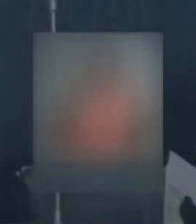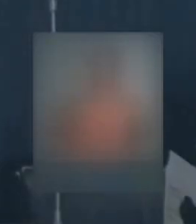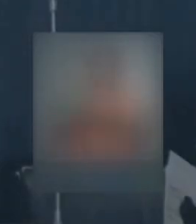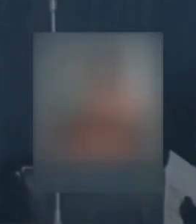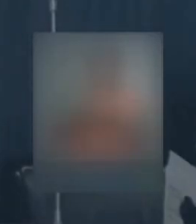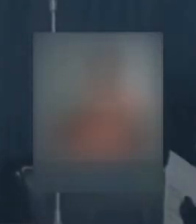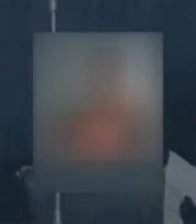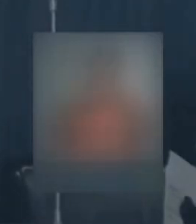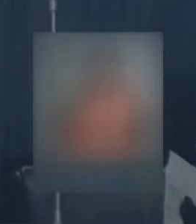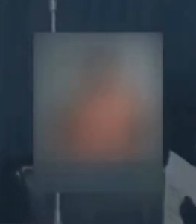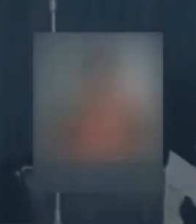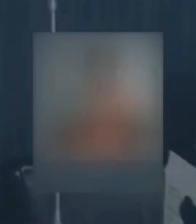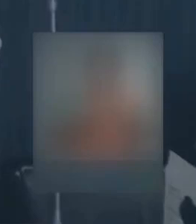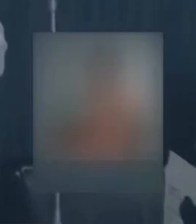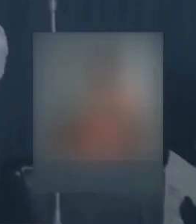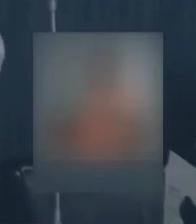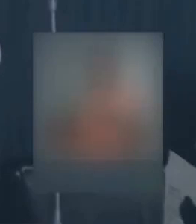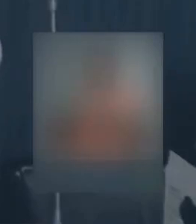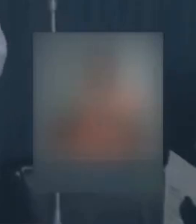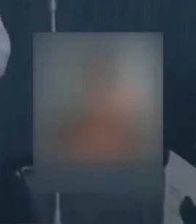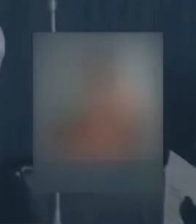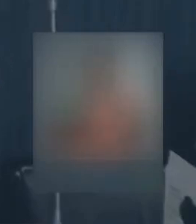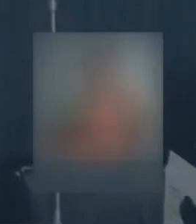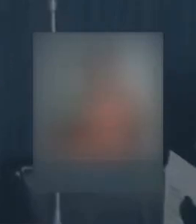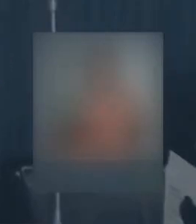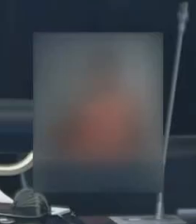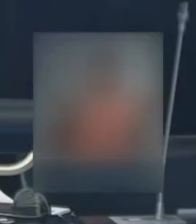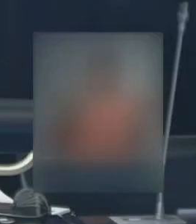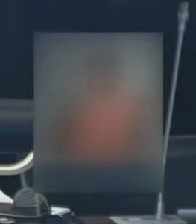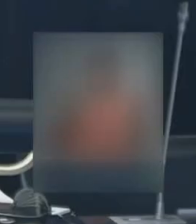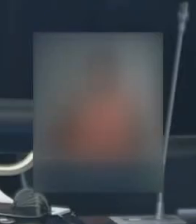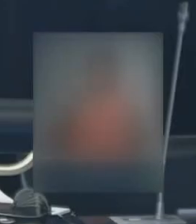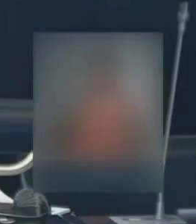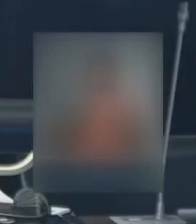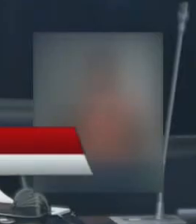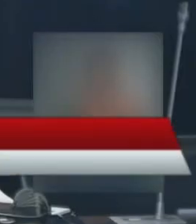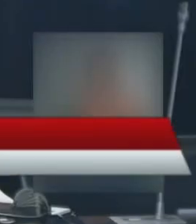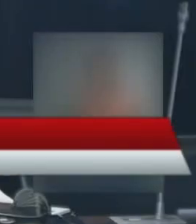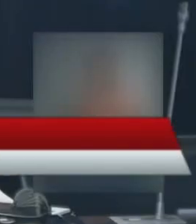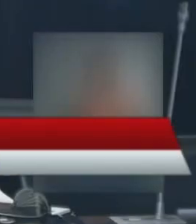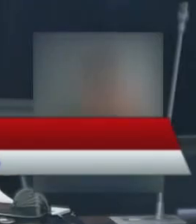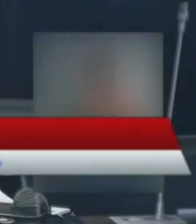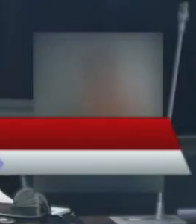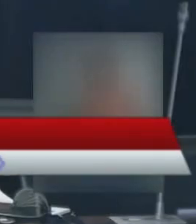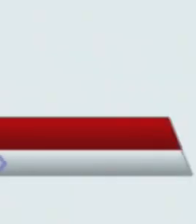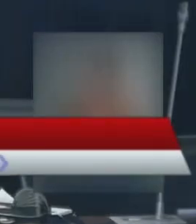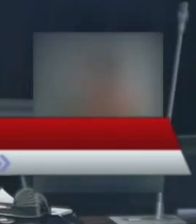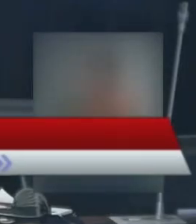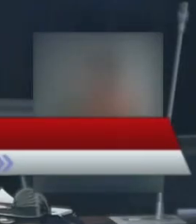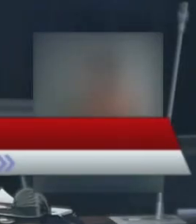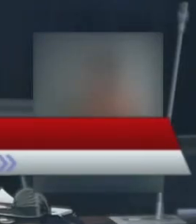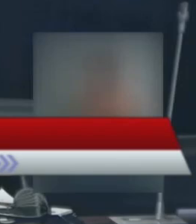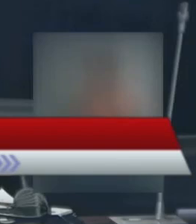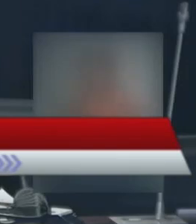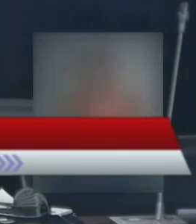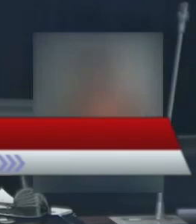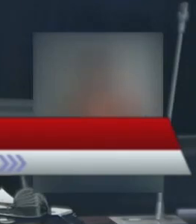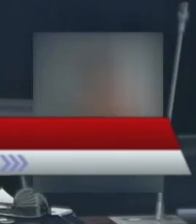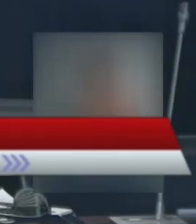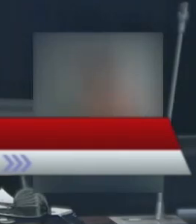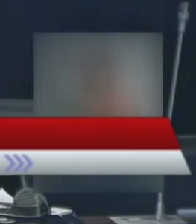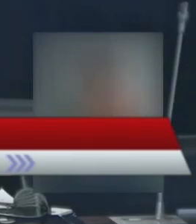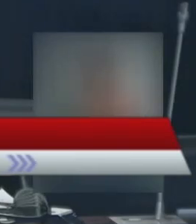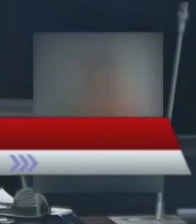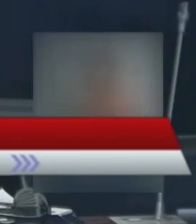කරන්න කියලා එහෙම කිය මේ පැත්තෙන් කෝටි 29,100කින් වැඩි කරලා තියෙනවා. IMF එක වහකදුරු කරගෙන අපි ඉන්නවා. කොහෙන් හරි කීයක් හරි හොයාගත